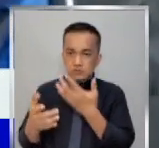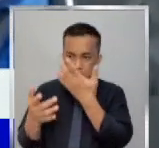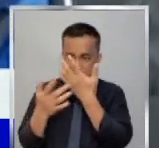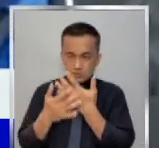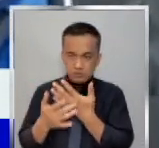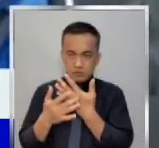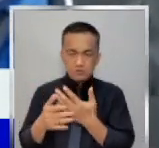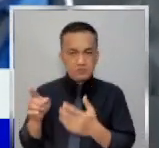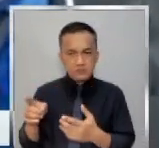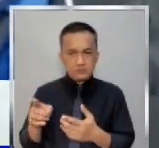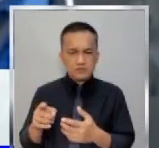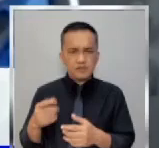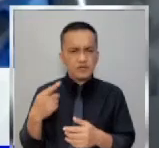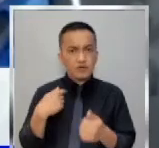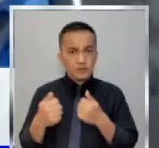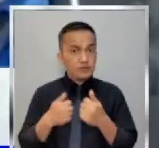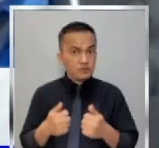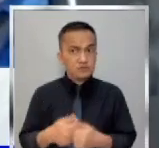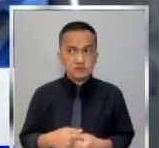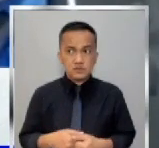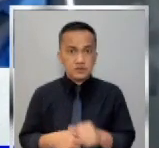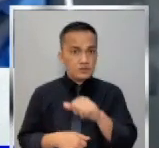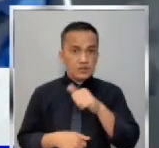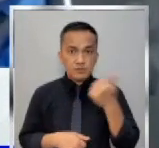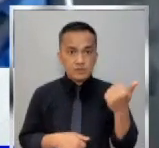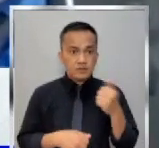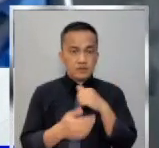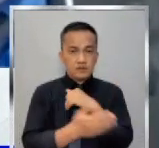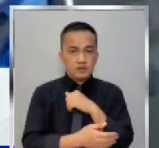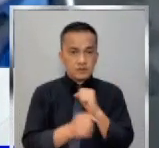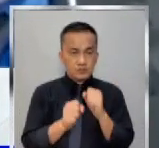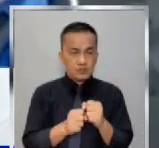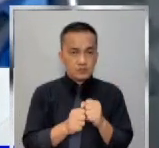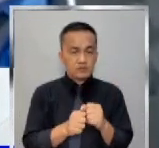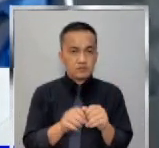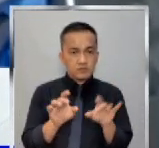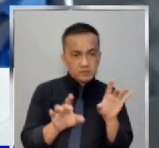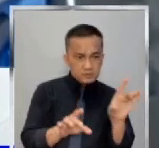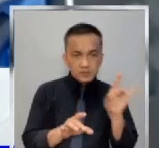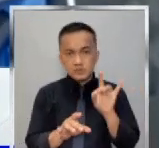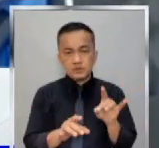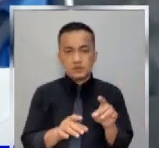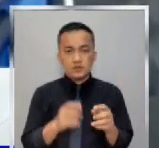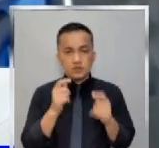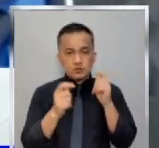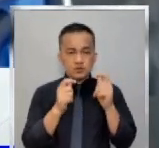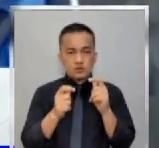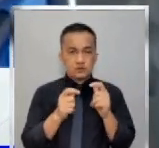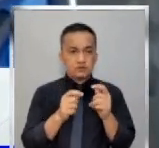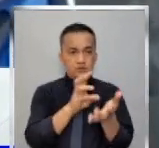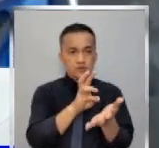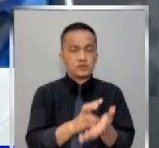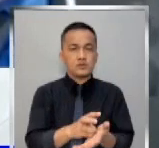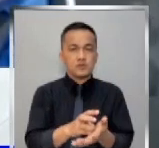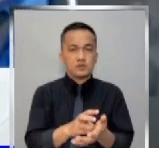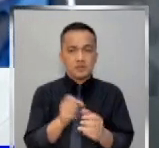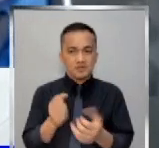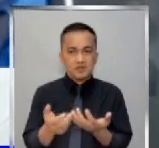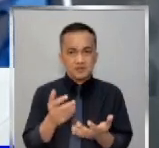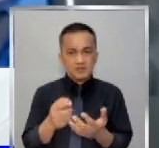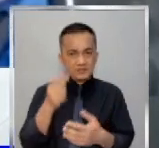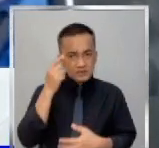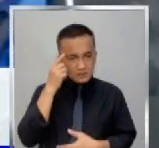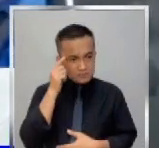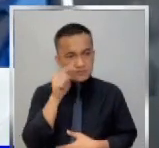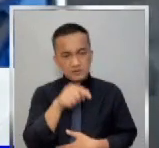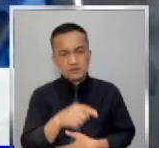may competition eh. May ibang bansa din na pwedeng pagpilian na tourist destination. So baka maging consideration yon